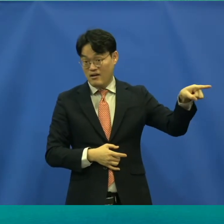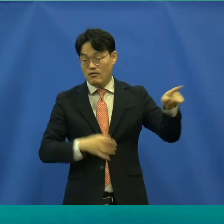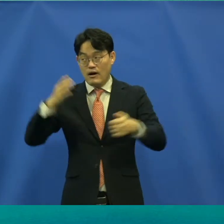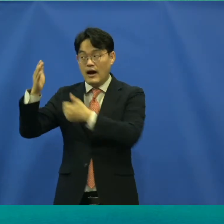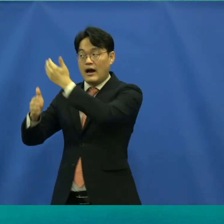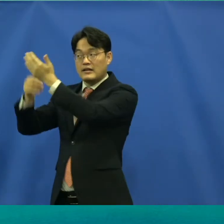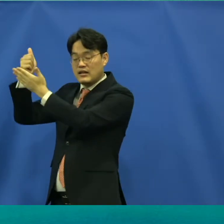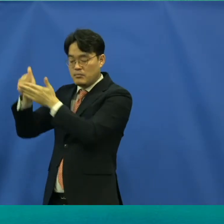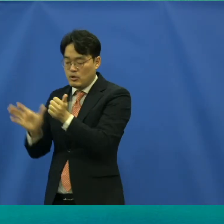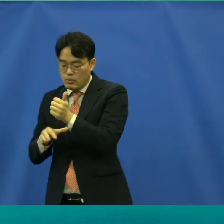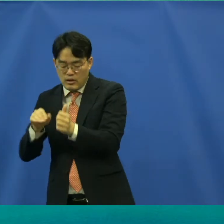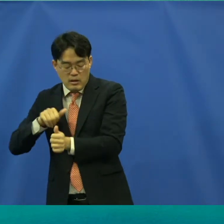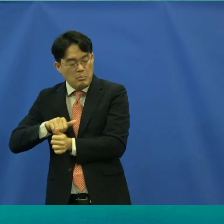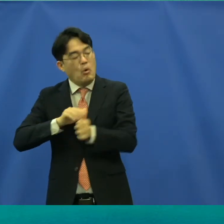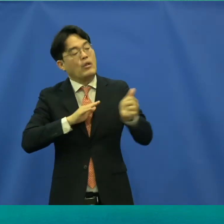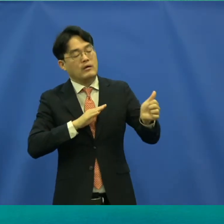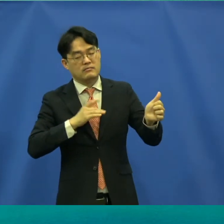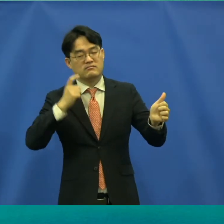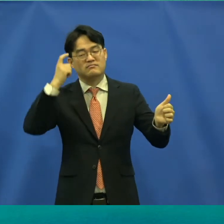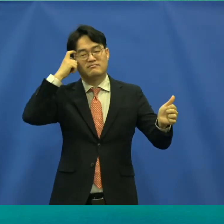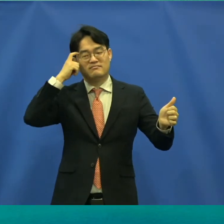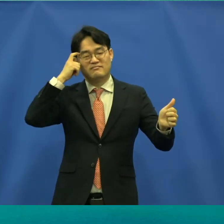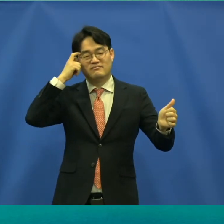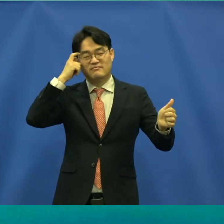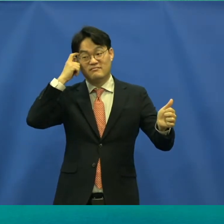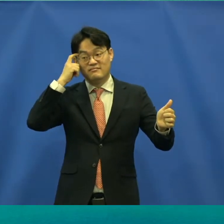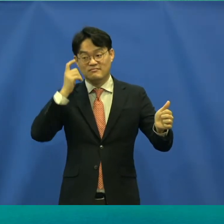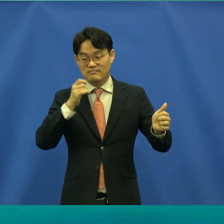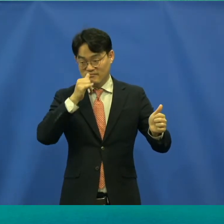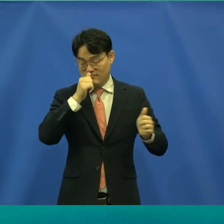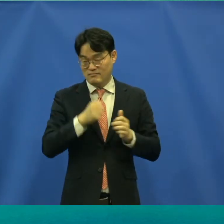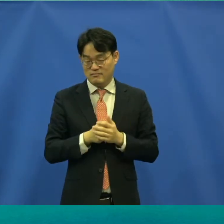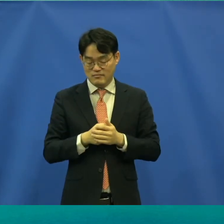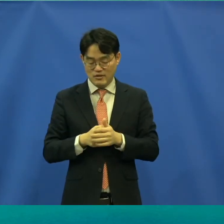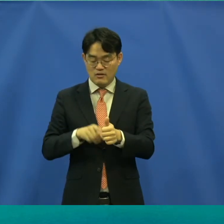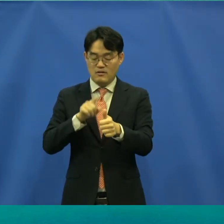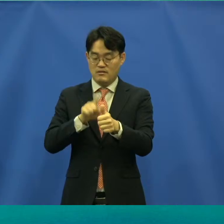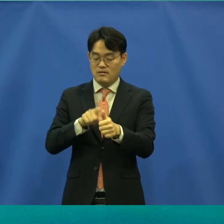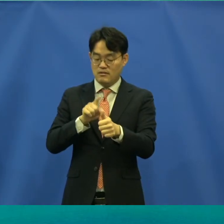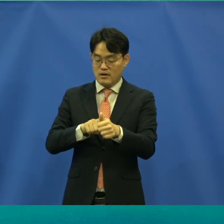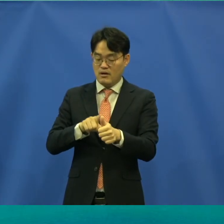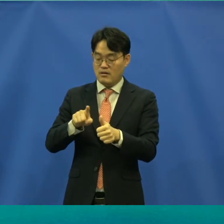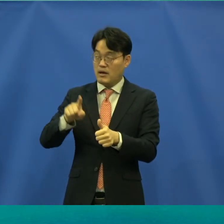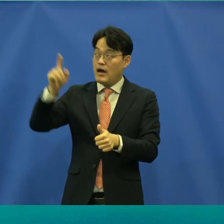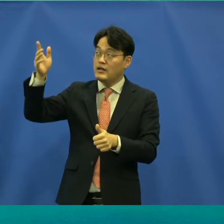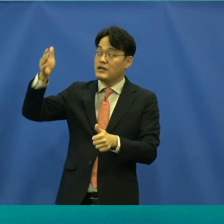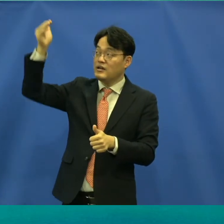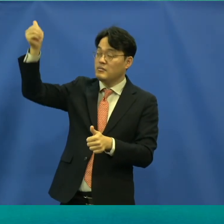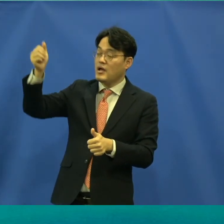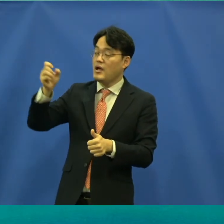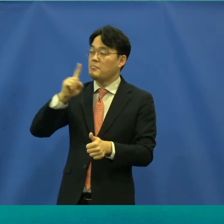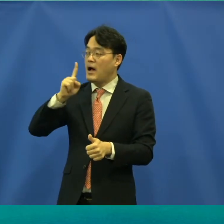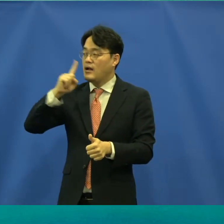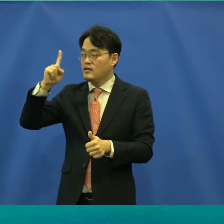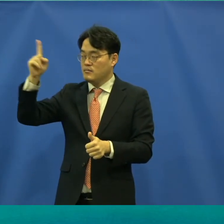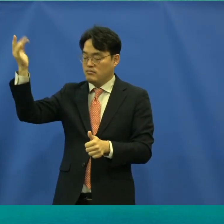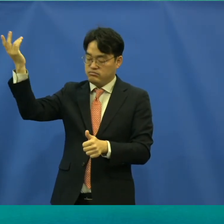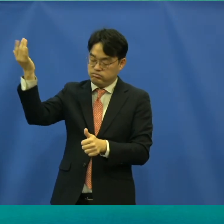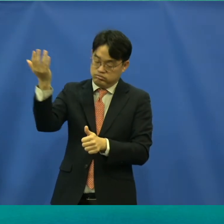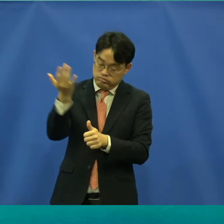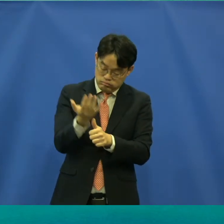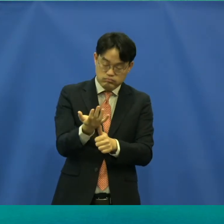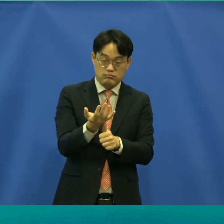아닙니다. 그리고 그에게 말씀이 임했다는 것만 보아도 우리가 짐작할 수가 있습니다.